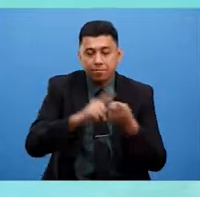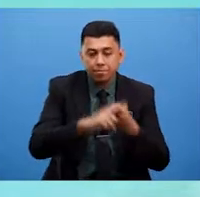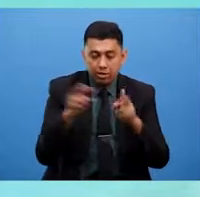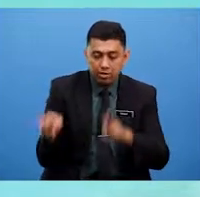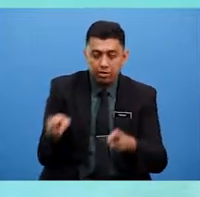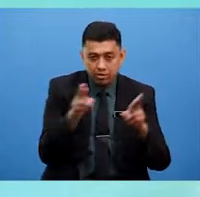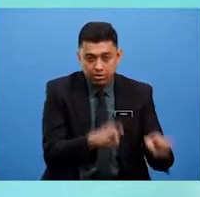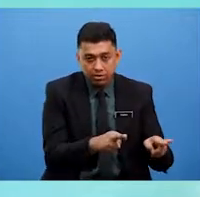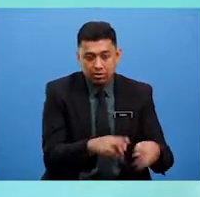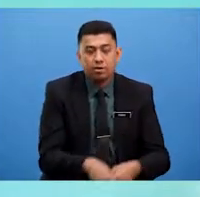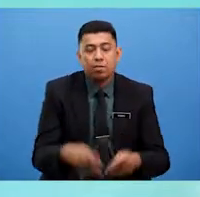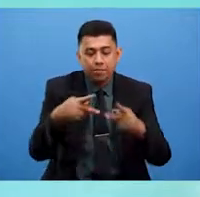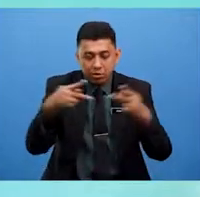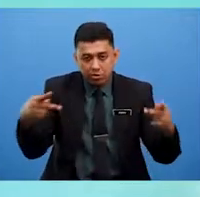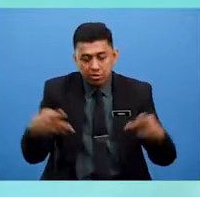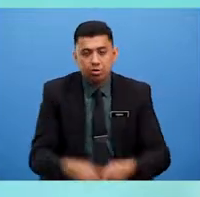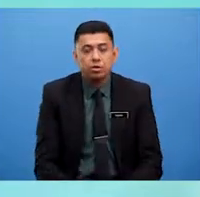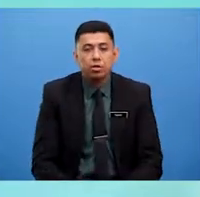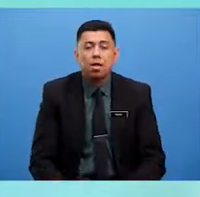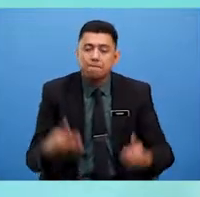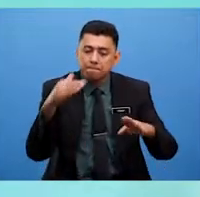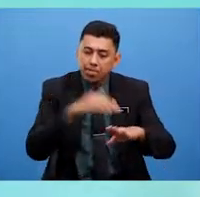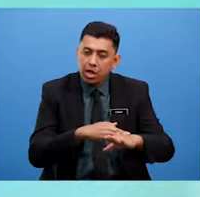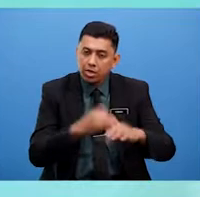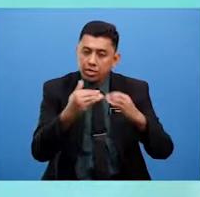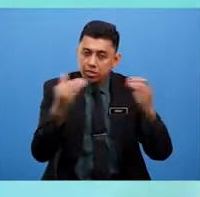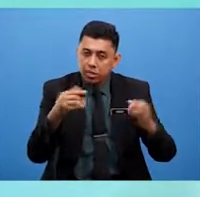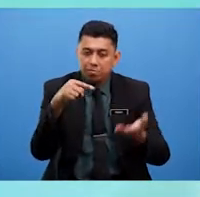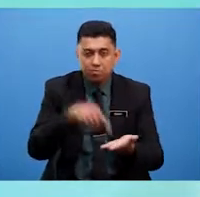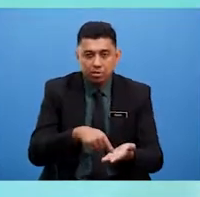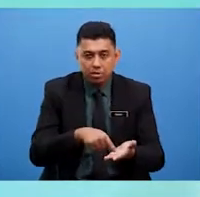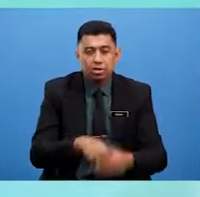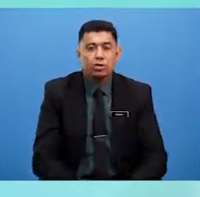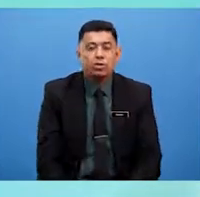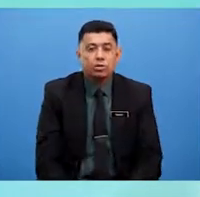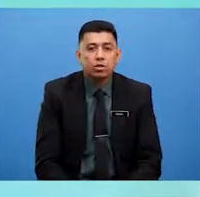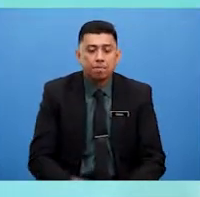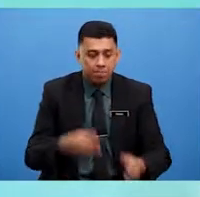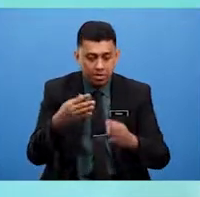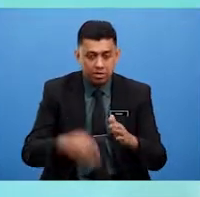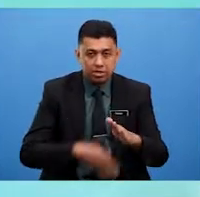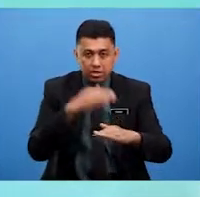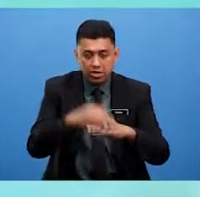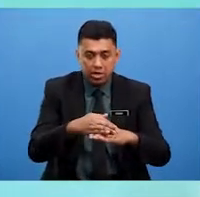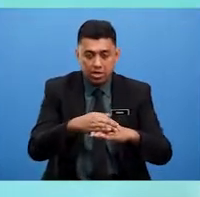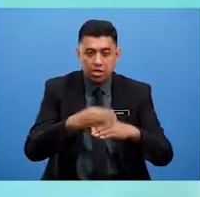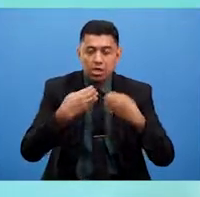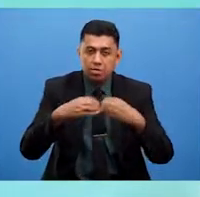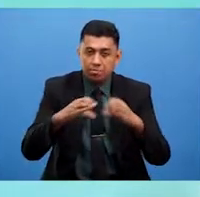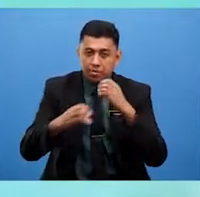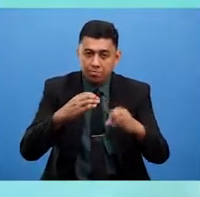perancangan periodisasi. Pada tahap ini, latihan tertumpu kepada meningkatkan tahap